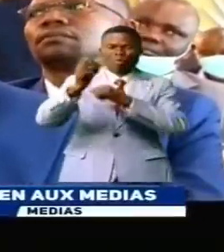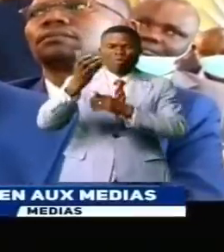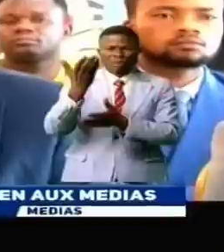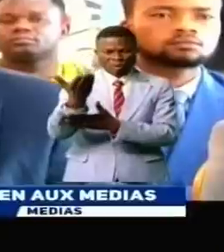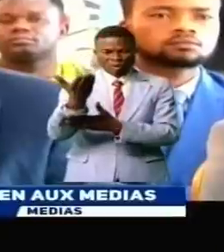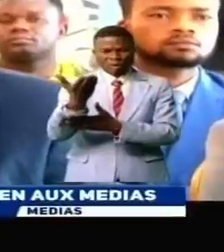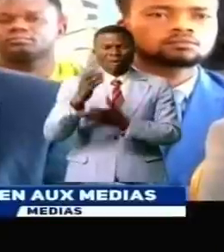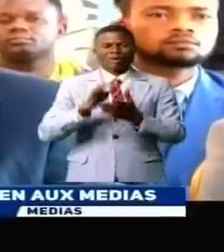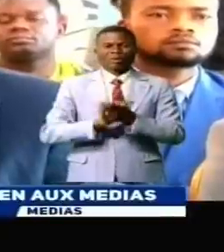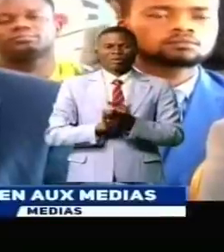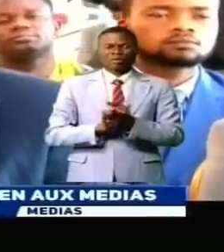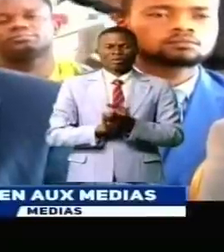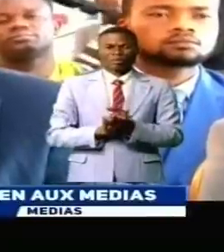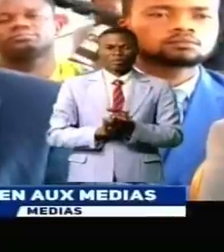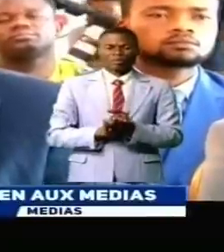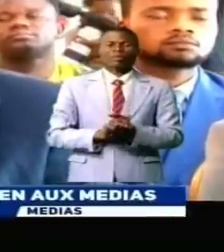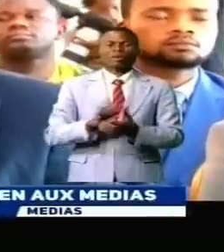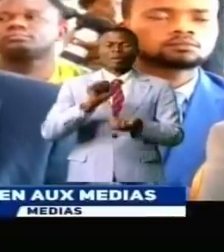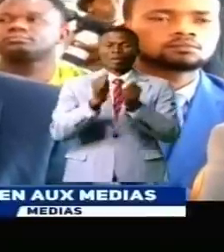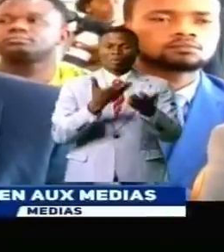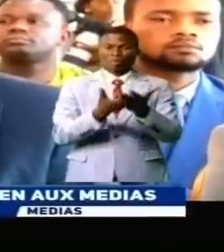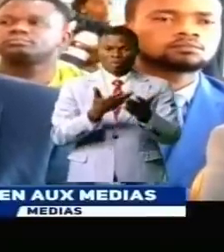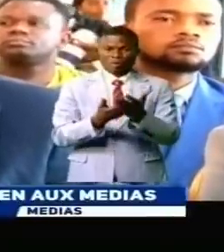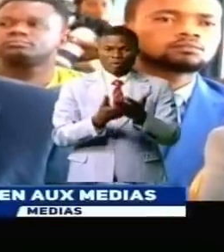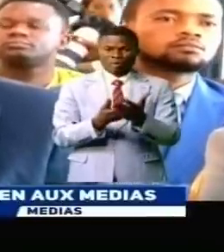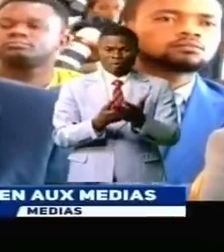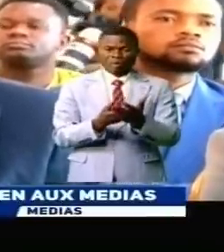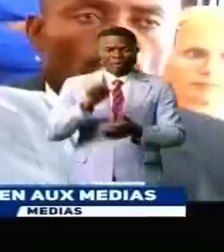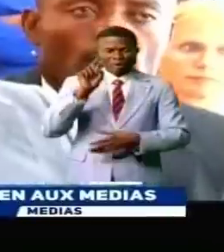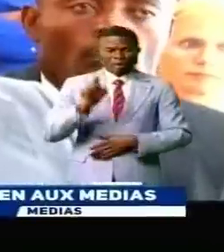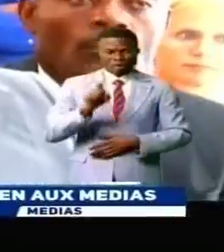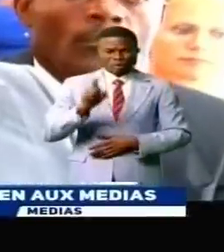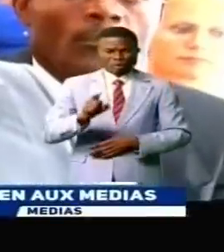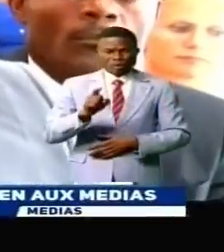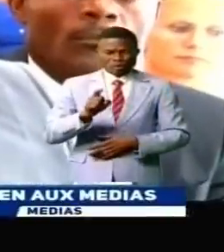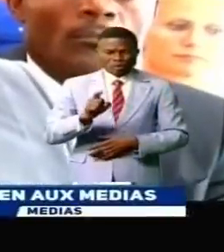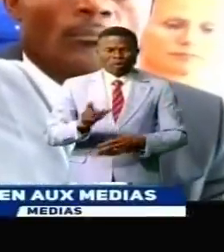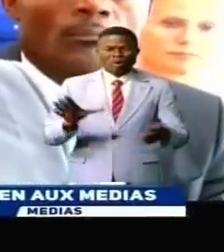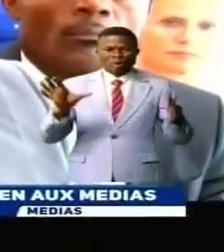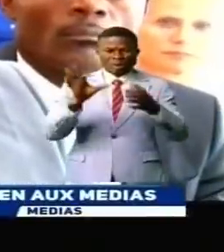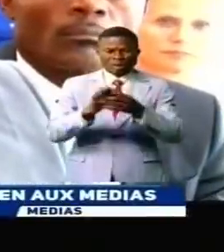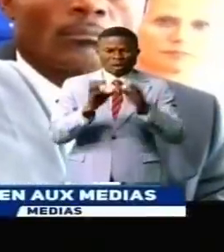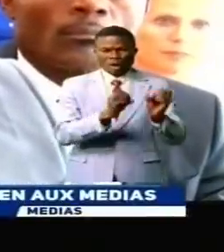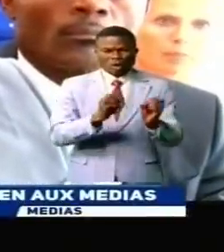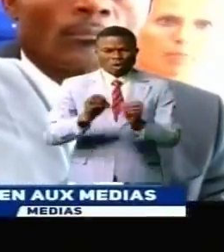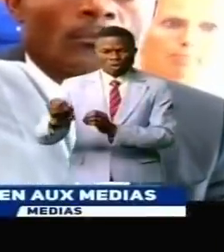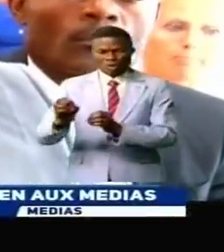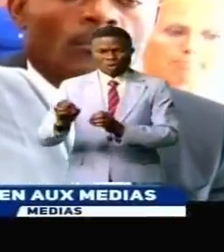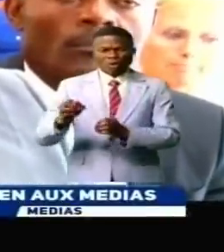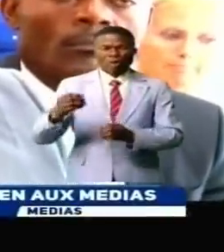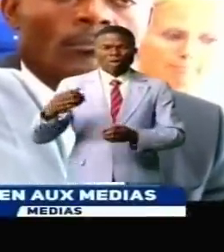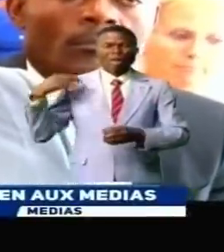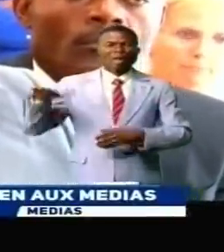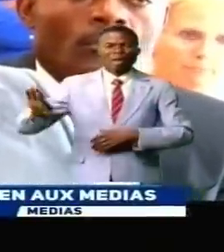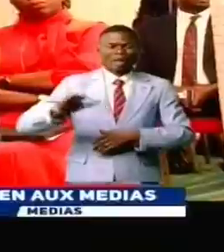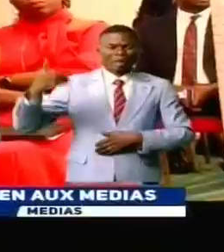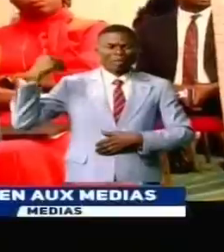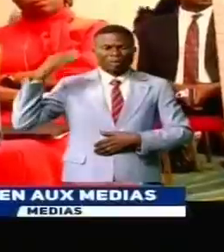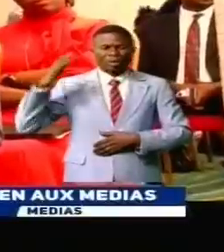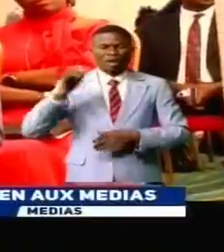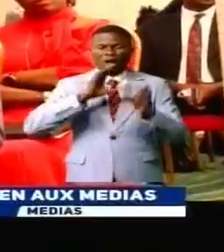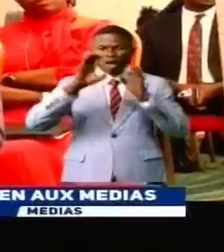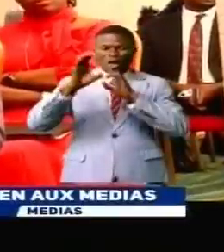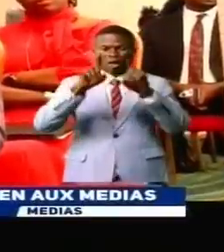Tshisekedi. Ce ravalement de façade qui doit véritablement sa source à l'Organisation des États généraux de la communication